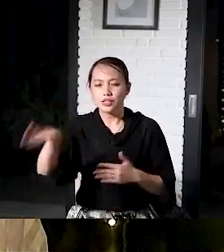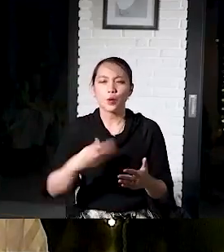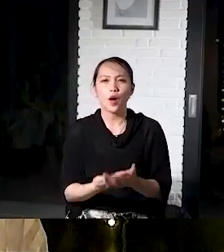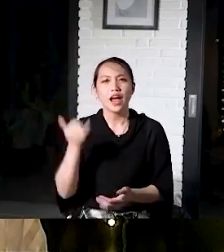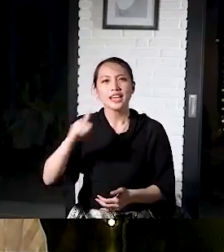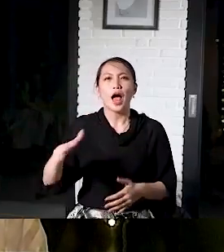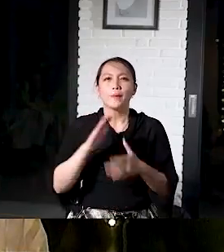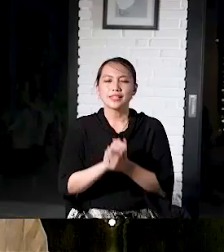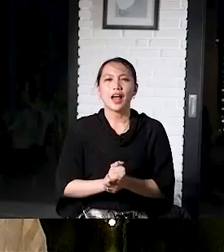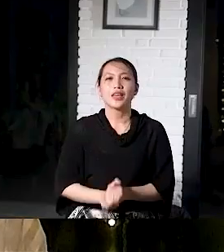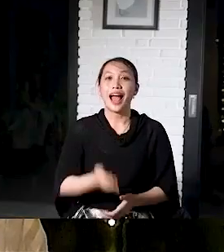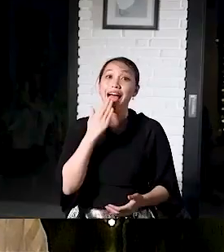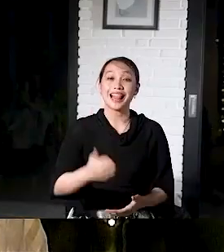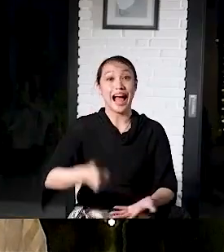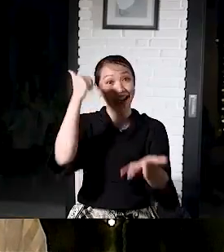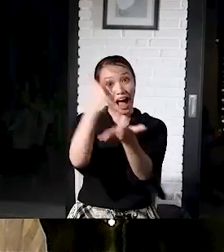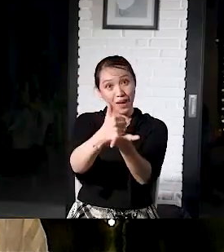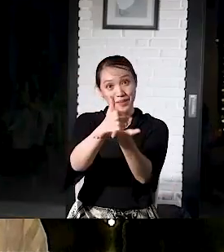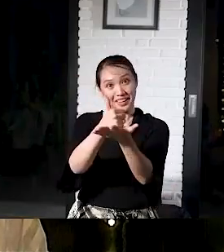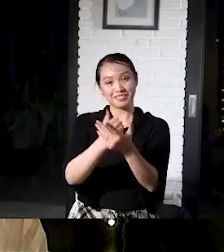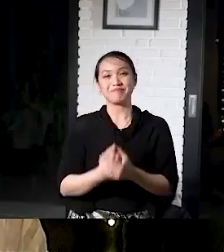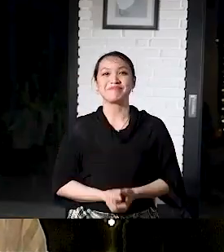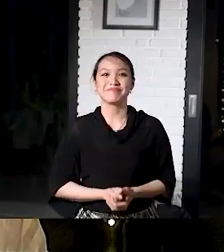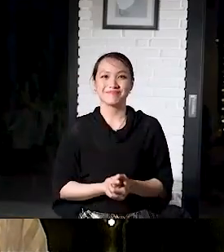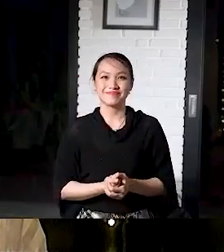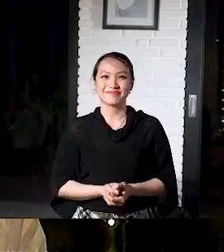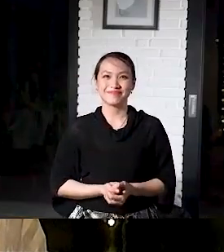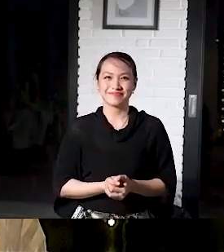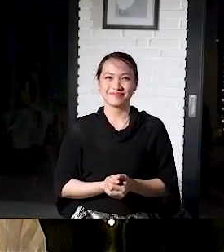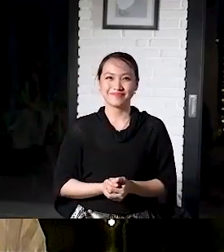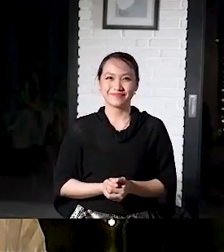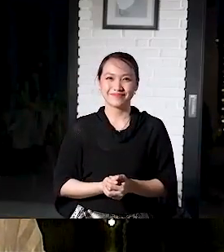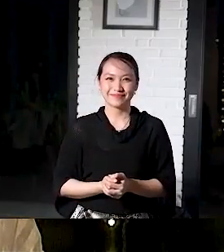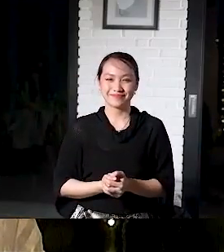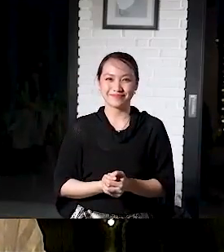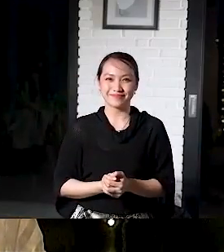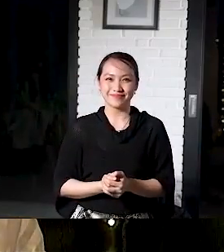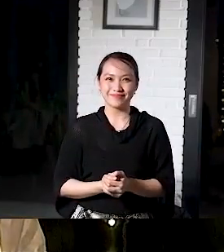katakan, Amin. 相信的一起说 Amen.